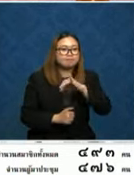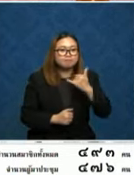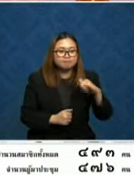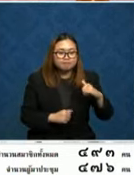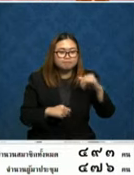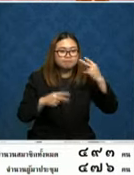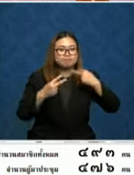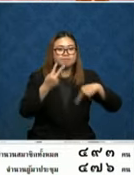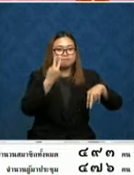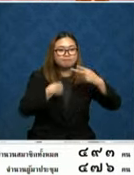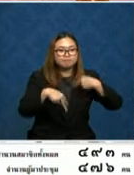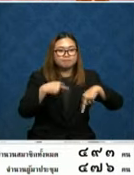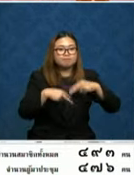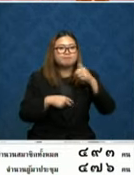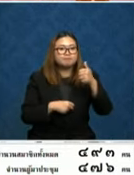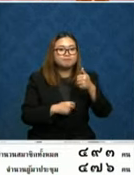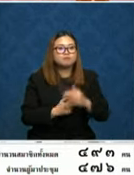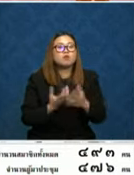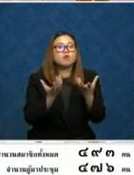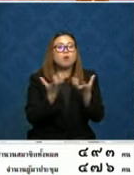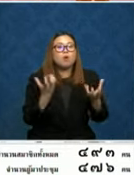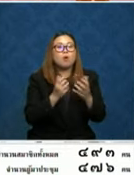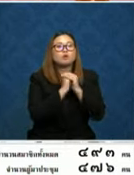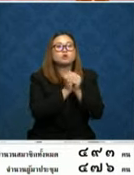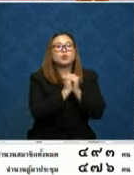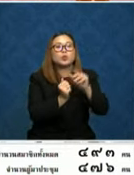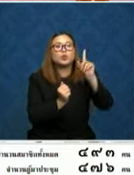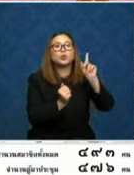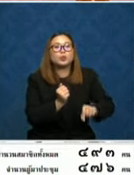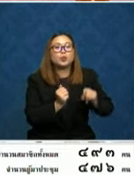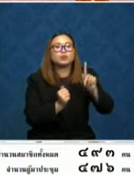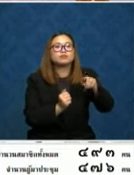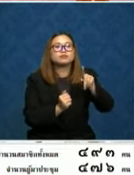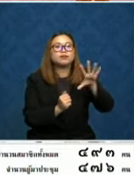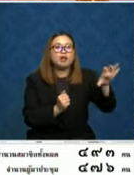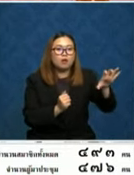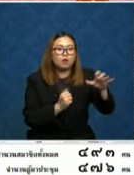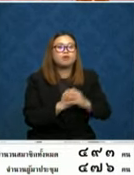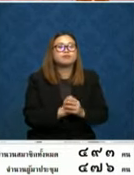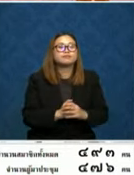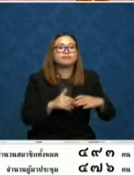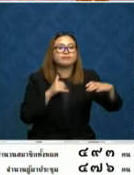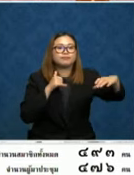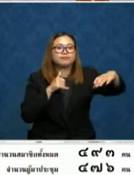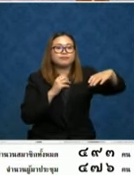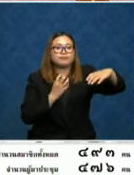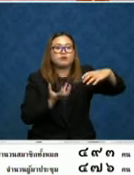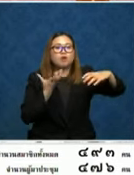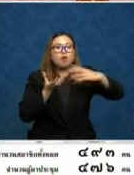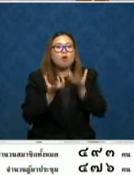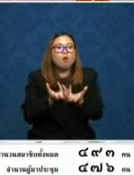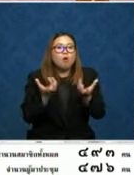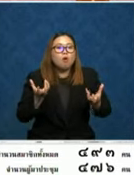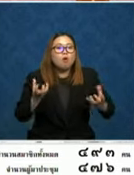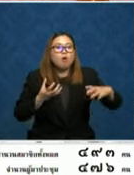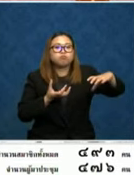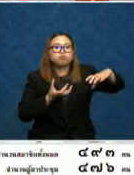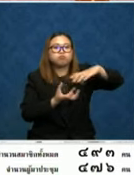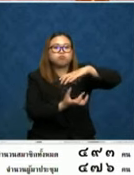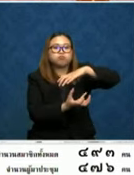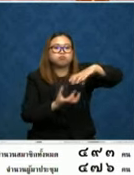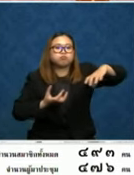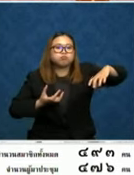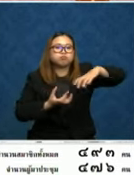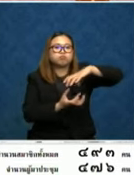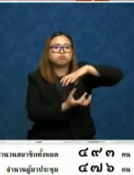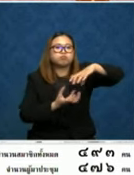โดยเฉพาะสินค้านำเข้าจากจีนที่ราคาต่ำกว่า 1,500 บาทที่ทะลักเข้ามาเยอะมากนะครับก็เกินกำลังเจ้าที่กรมศุลที่จะตรวจนะครับ